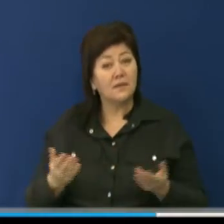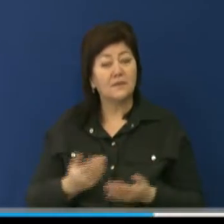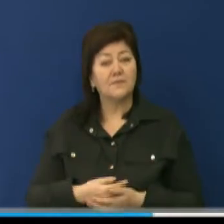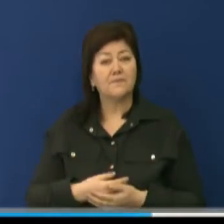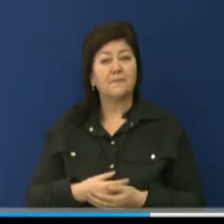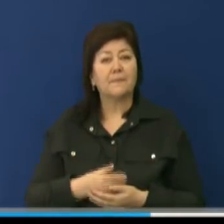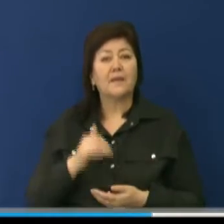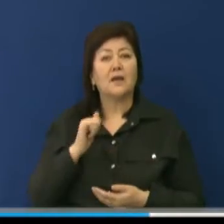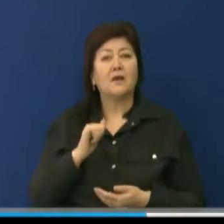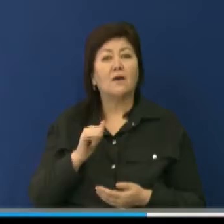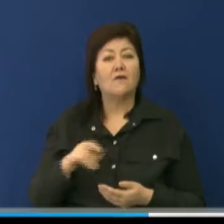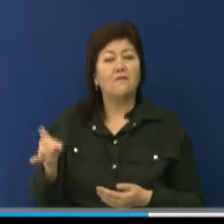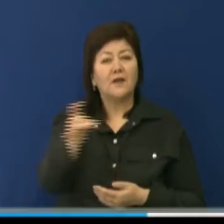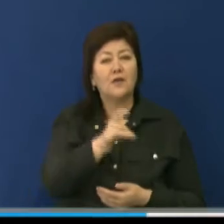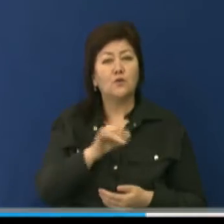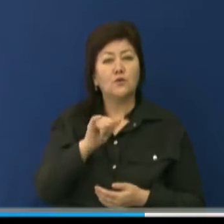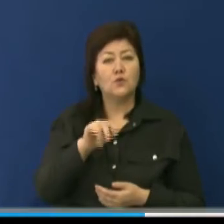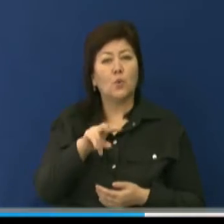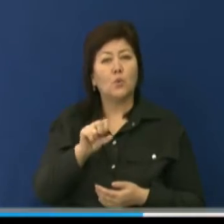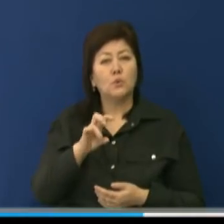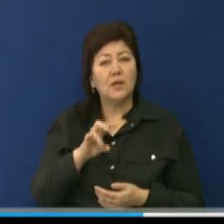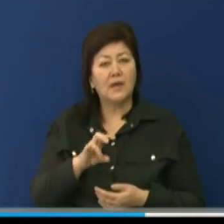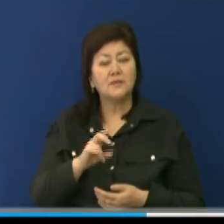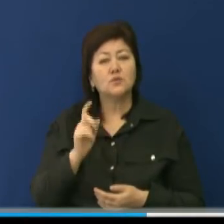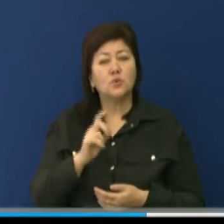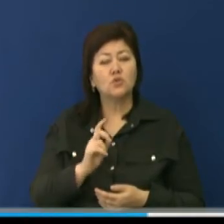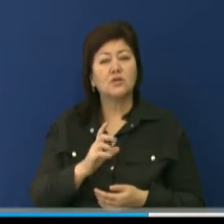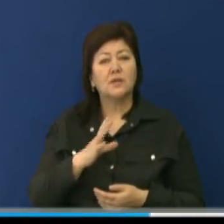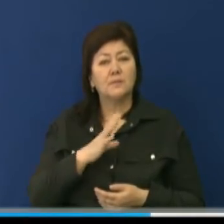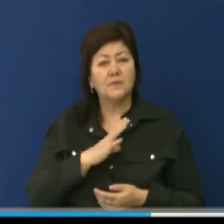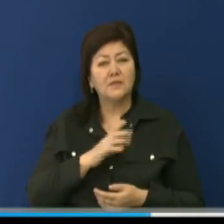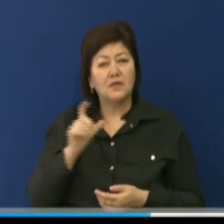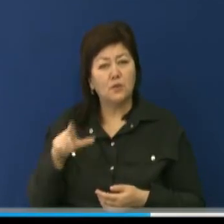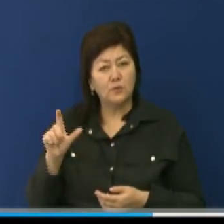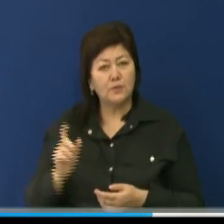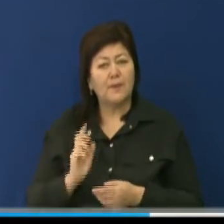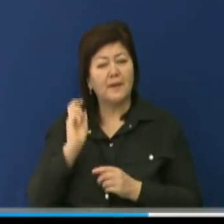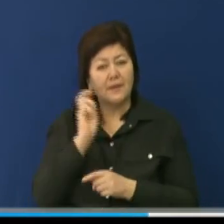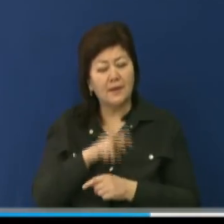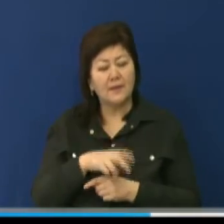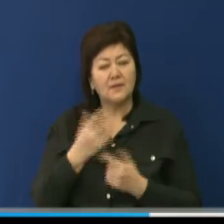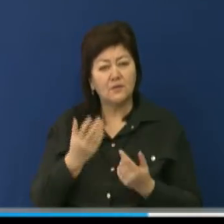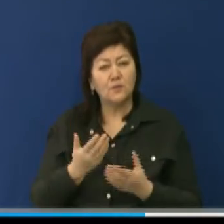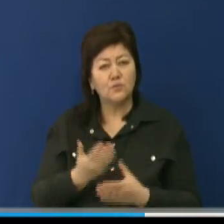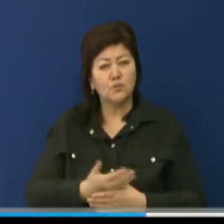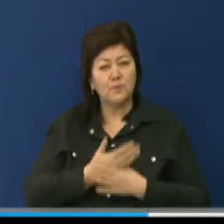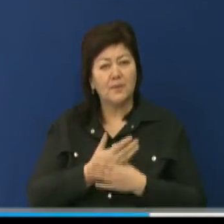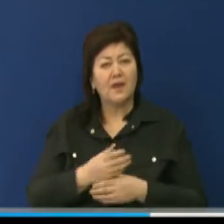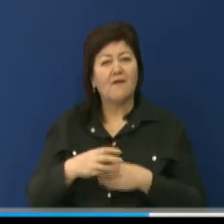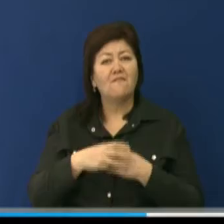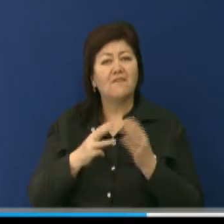мектебіне көшілсе, қалған адамдар барлығымен Семей қаласына жеткізілді. Сондай құтқарушылармен 18 техника